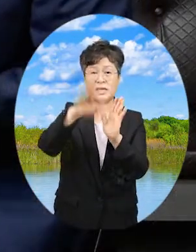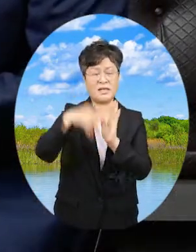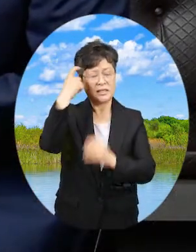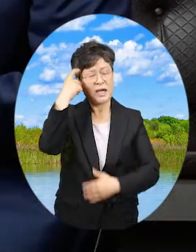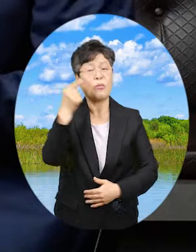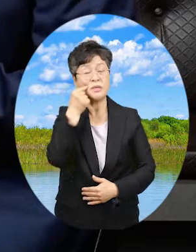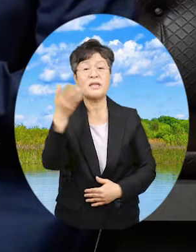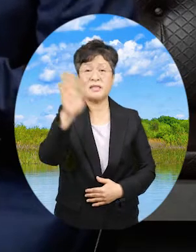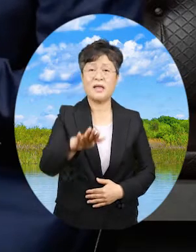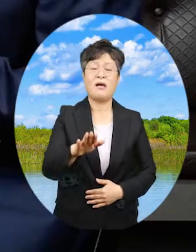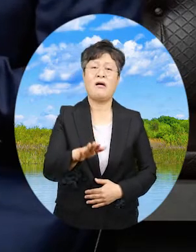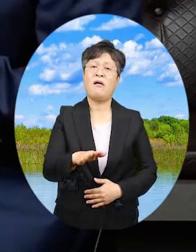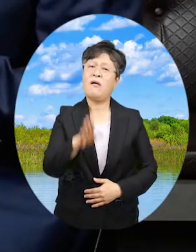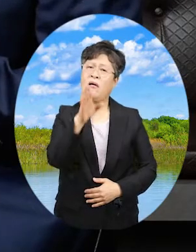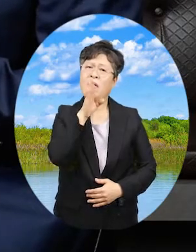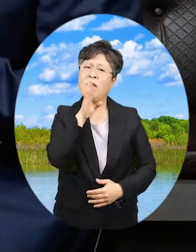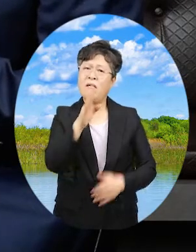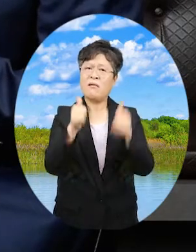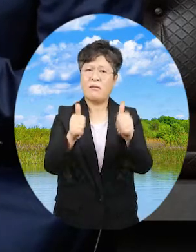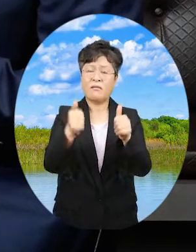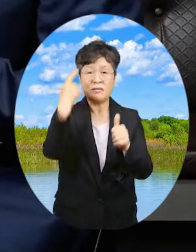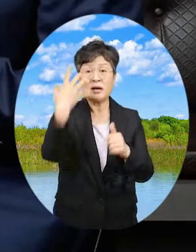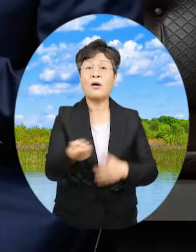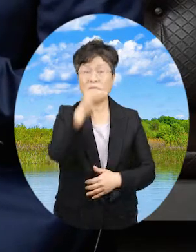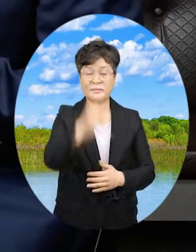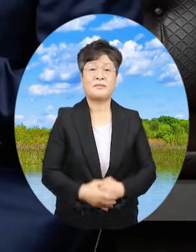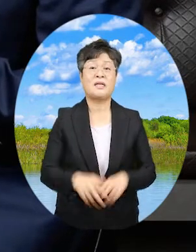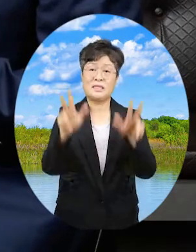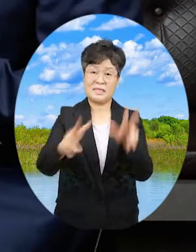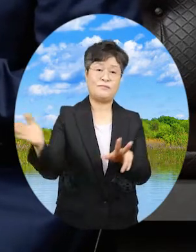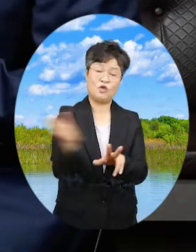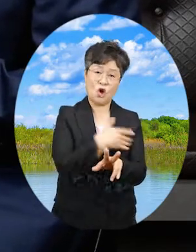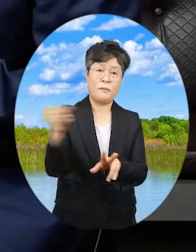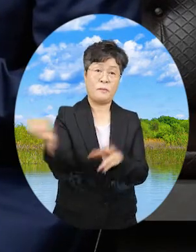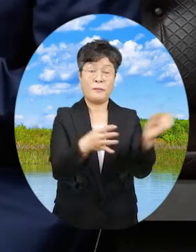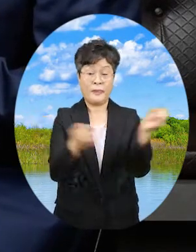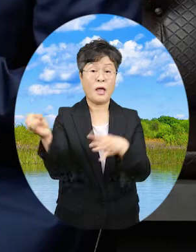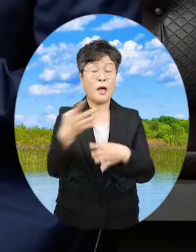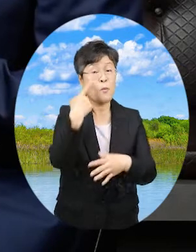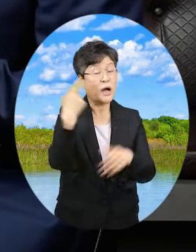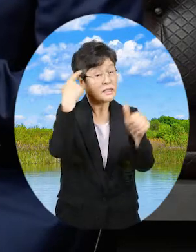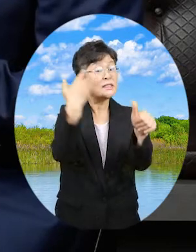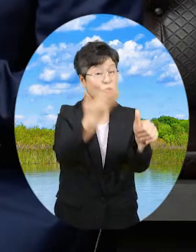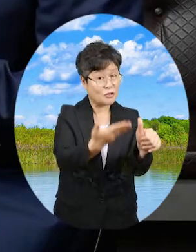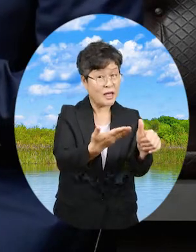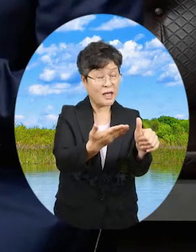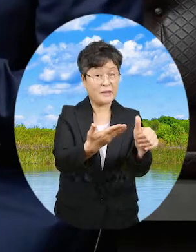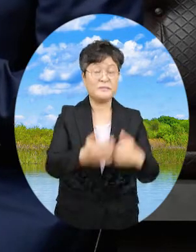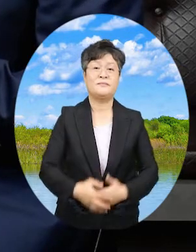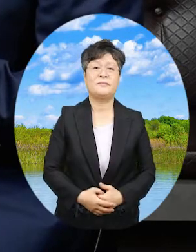조성한 측면도 있거든요. 예. 수원시의 4대 하천은 공통적으로 상류에 다 호수가 다 있습니다. 네. 예, 그런 측면에서 보면 원천천 같은